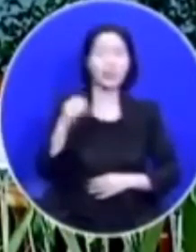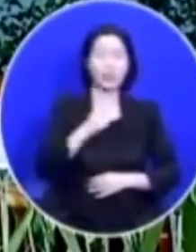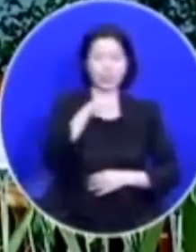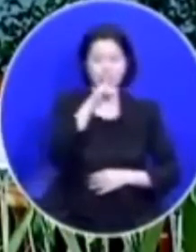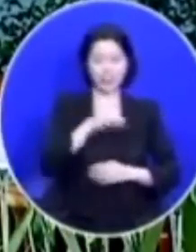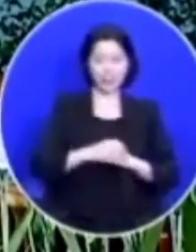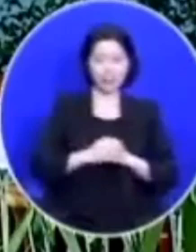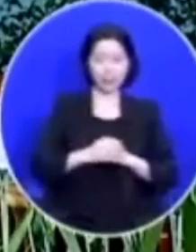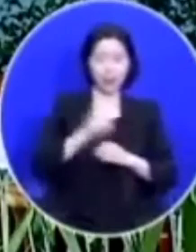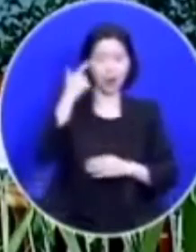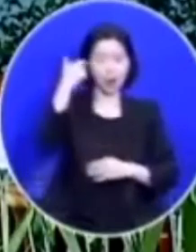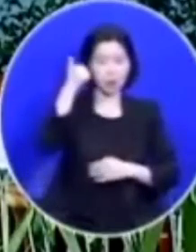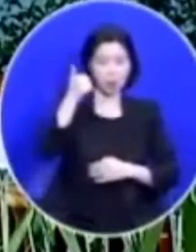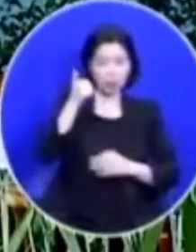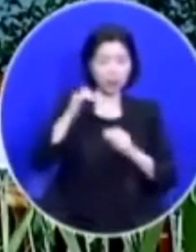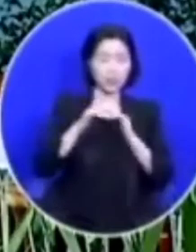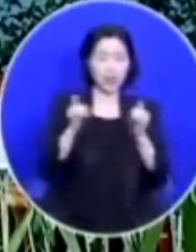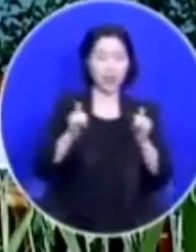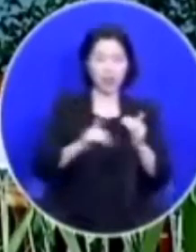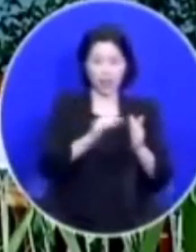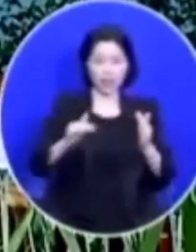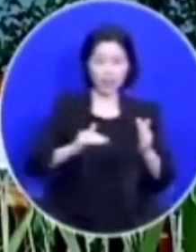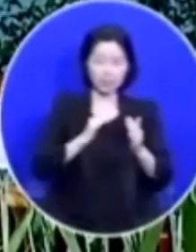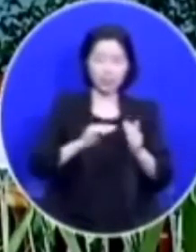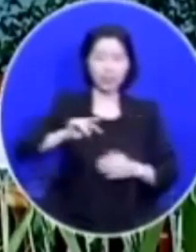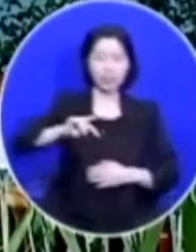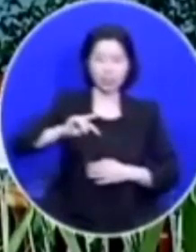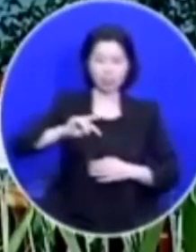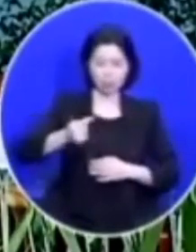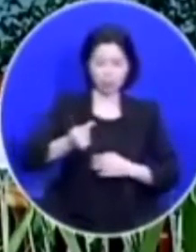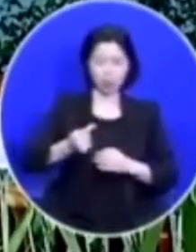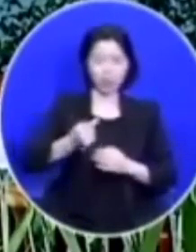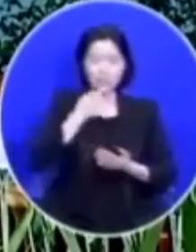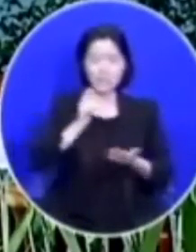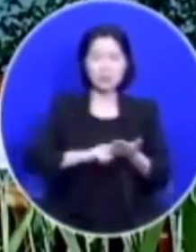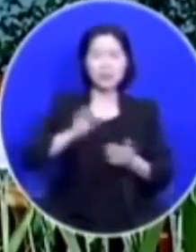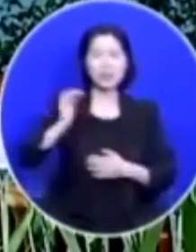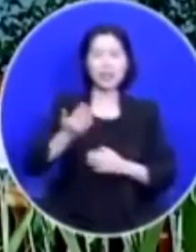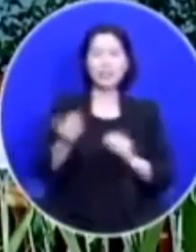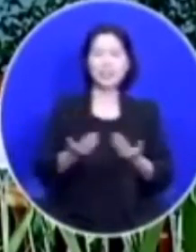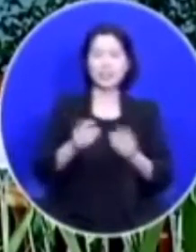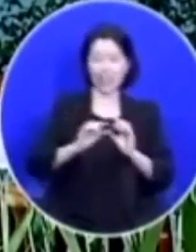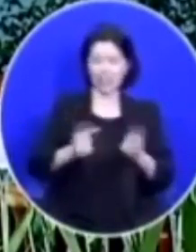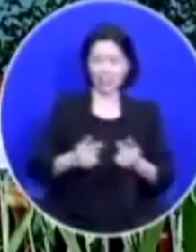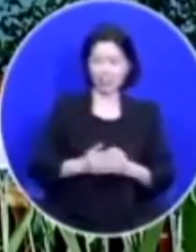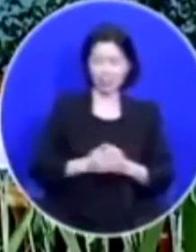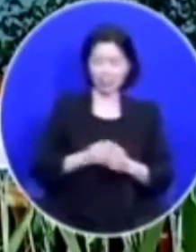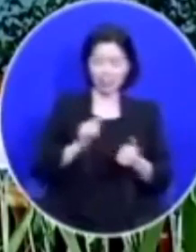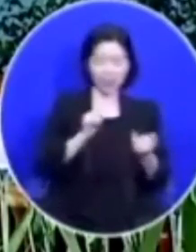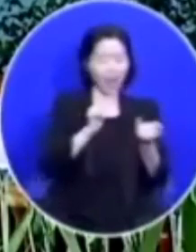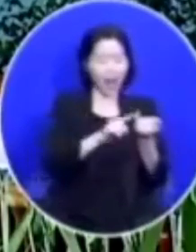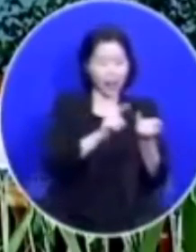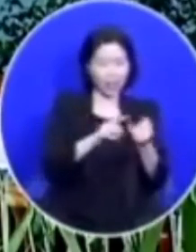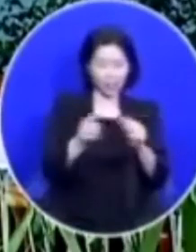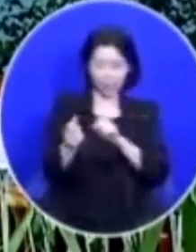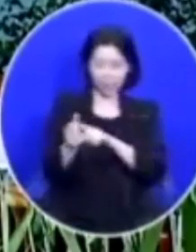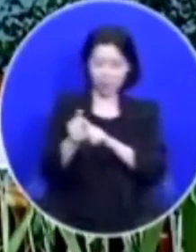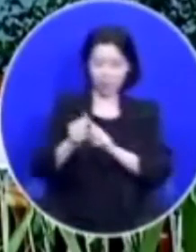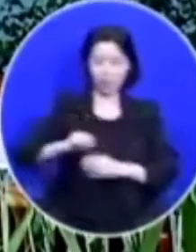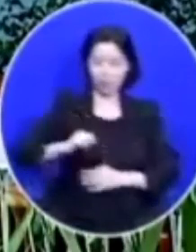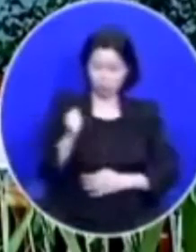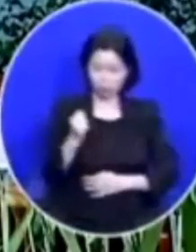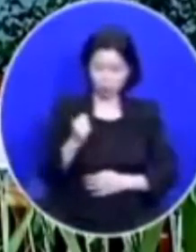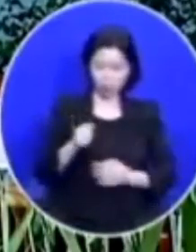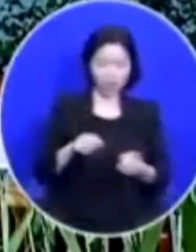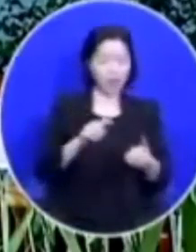가정 이라고 이렇게 쉽게 되어 지는 일이 아니라 말입니다 아내가 남편에게 순종하고 남편 아내